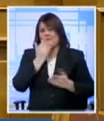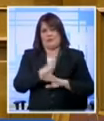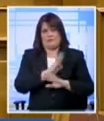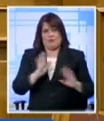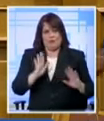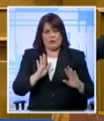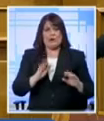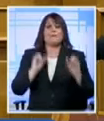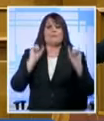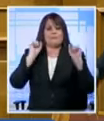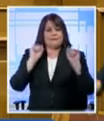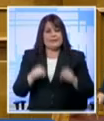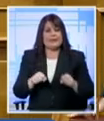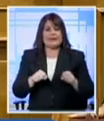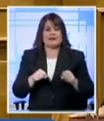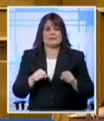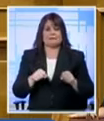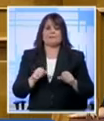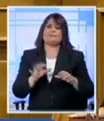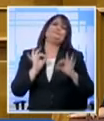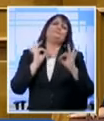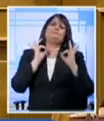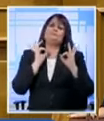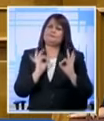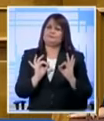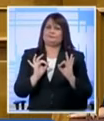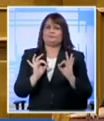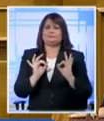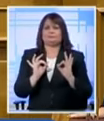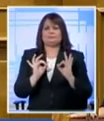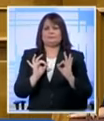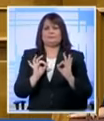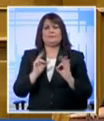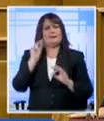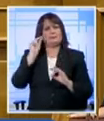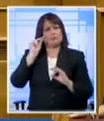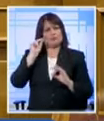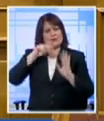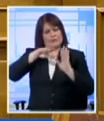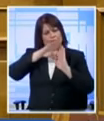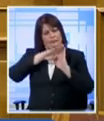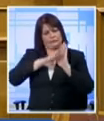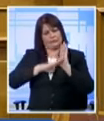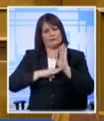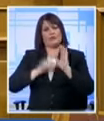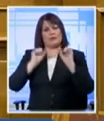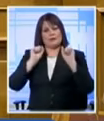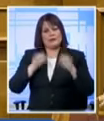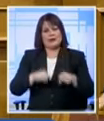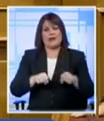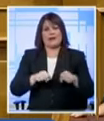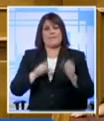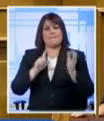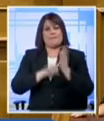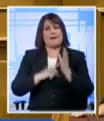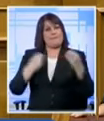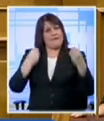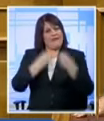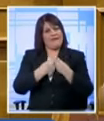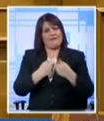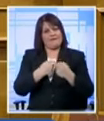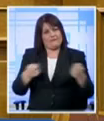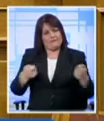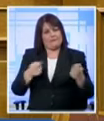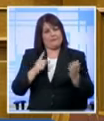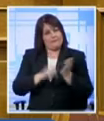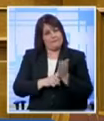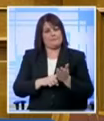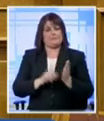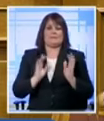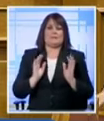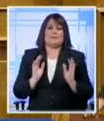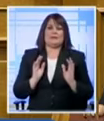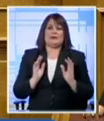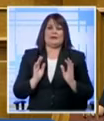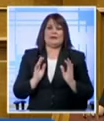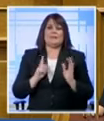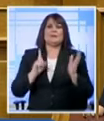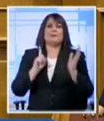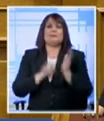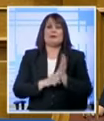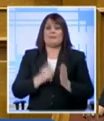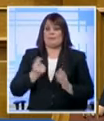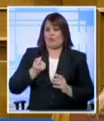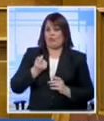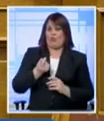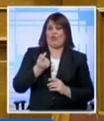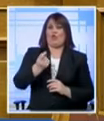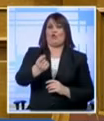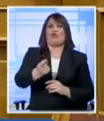Ναι, συνοδεύεται με συγκεκριμένες δεσμεύσεις. Ναι, πρέπει να εφαρμοστεί, διότι πρέπει να εκταμιευθούν οι